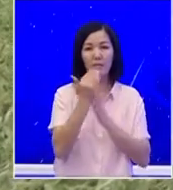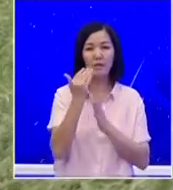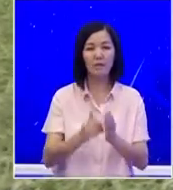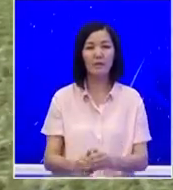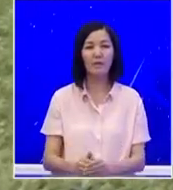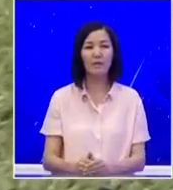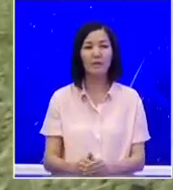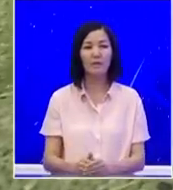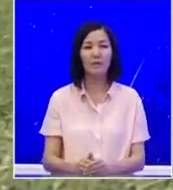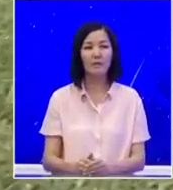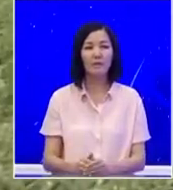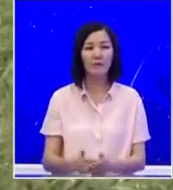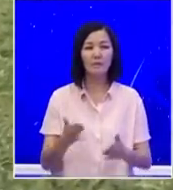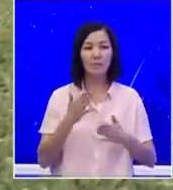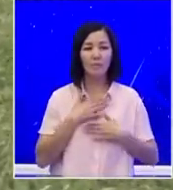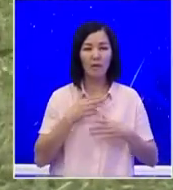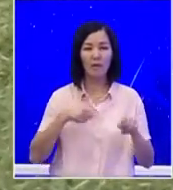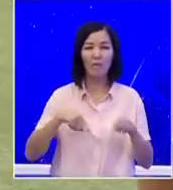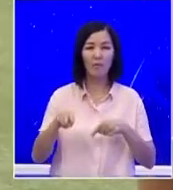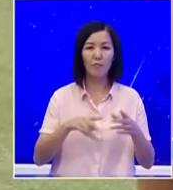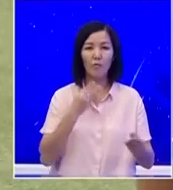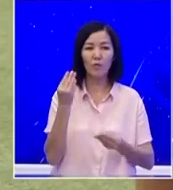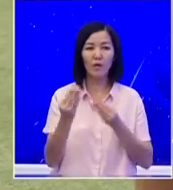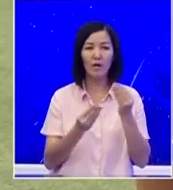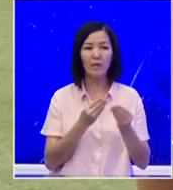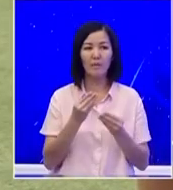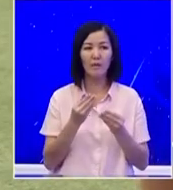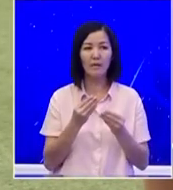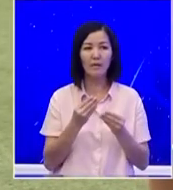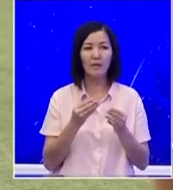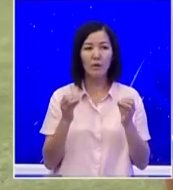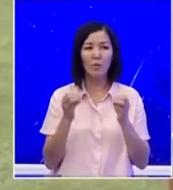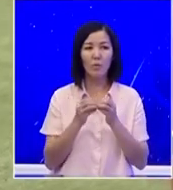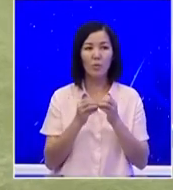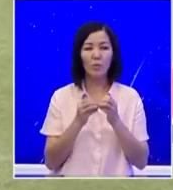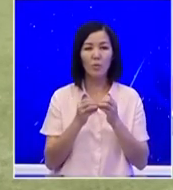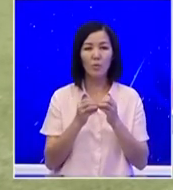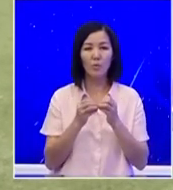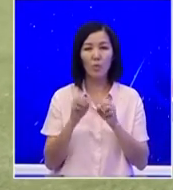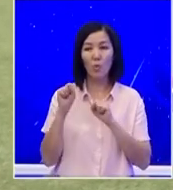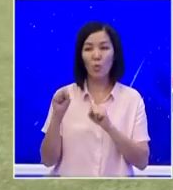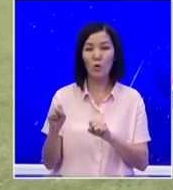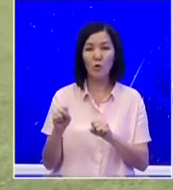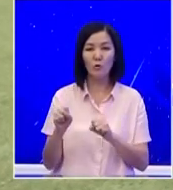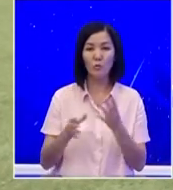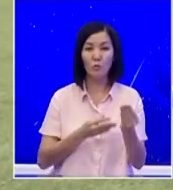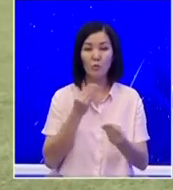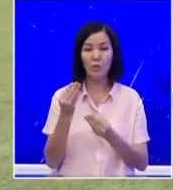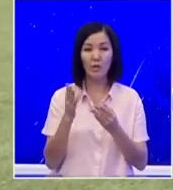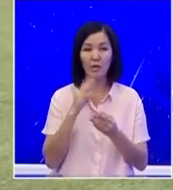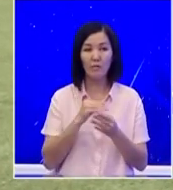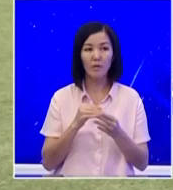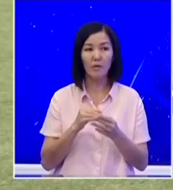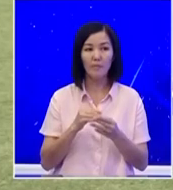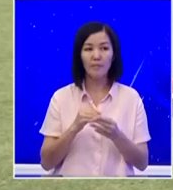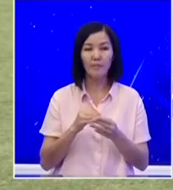Мен осы футболда 10 жақ қорғашы болып келемін. 10 жақ,